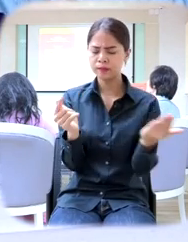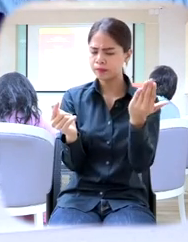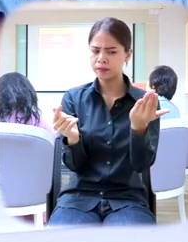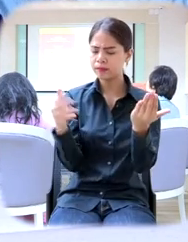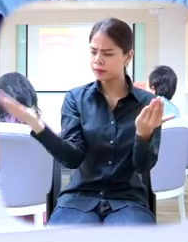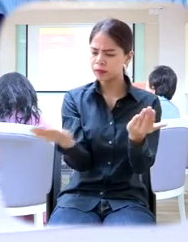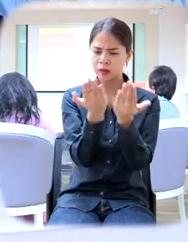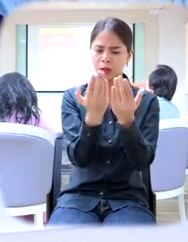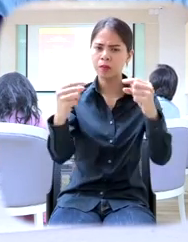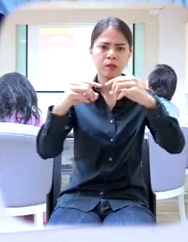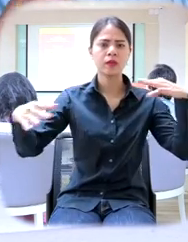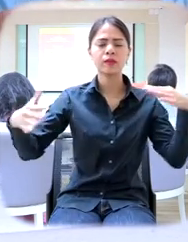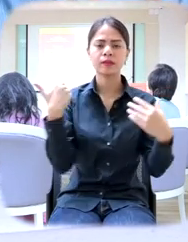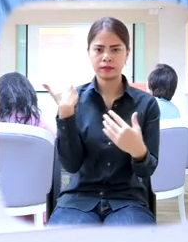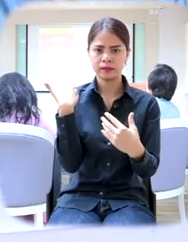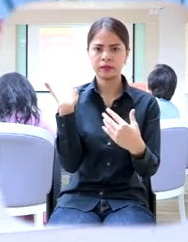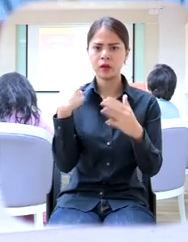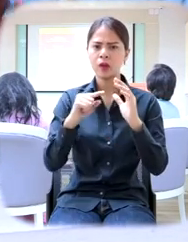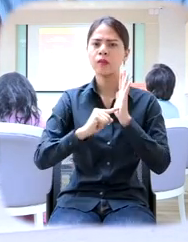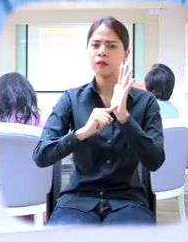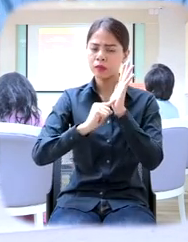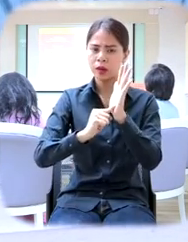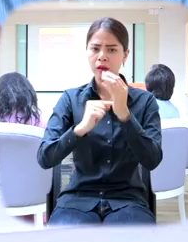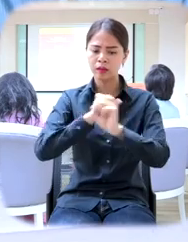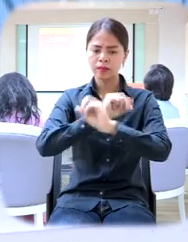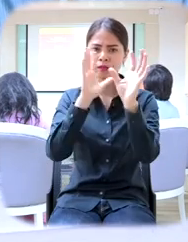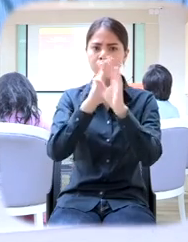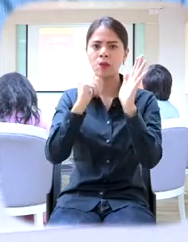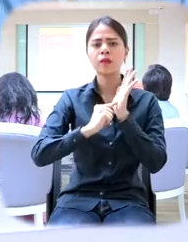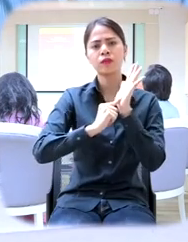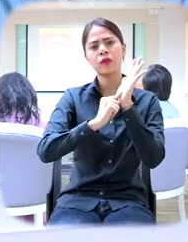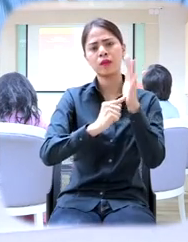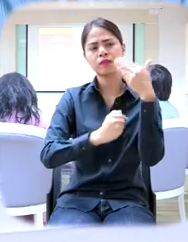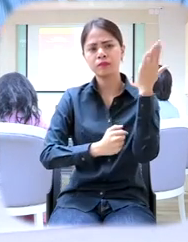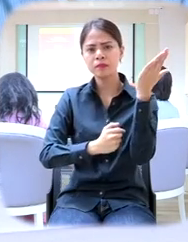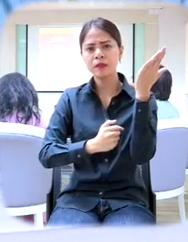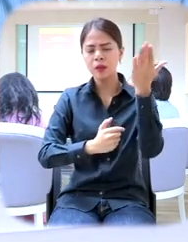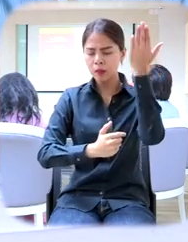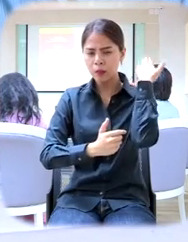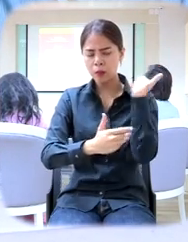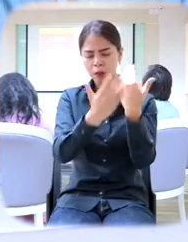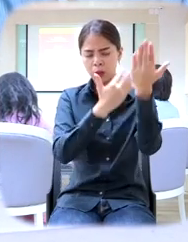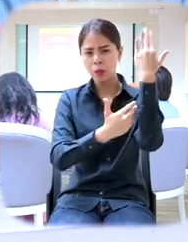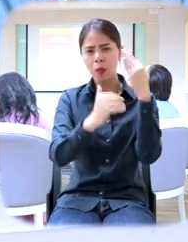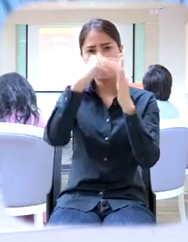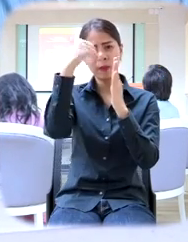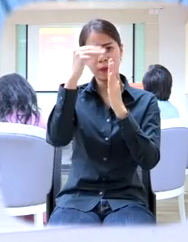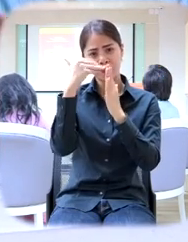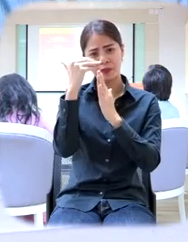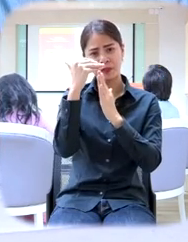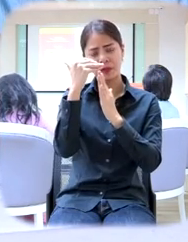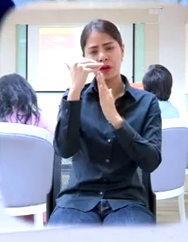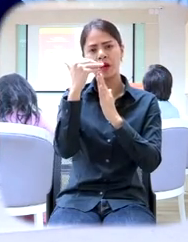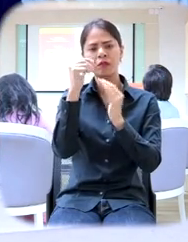นื้อหาไม่ตรงกันนะครับนั่นแสดงให้เห็นว่าอันนี้เป็นตัวอย่างที่แสดงให้เห็นว่าล้านนานั้นมีขนบหรือมีจารีตในการที่